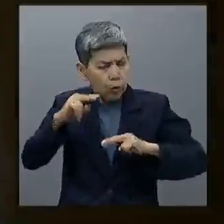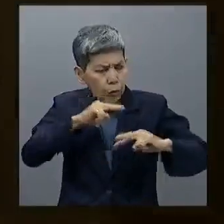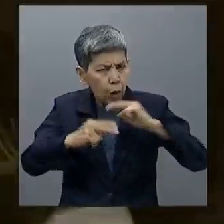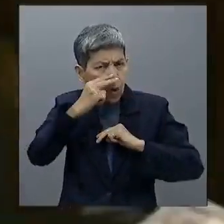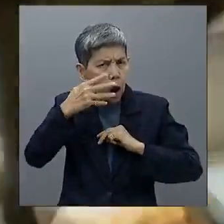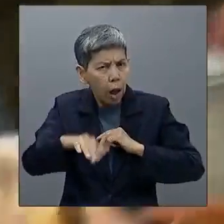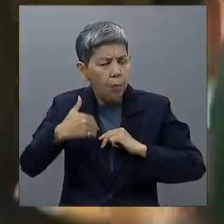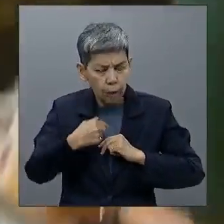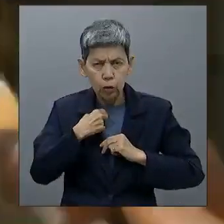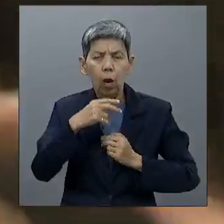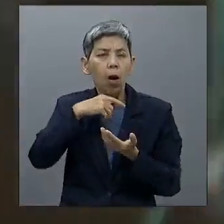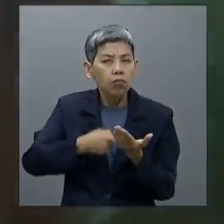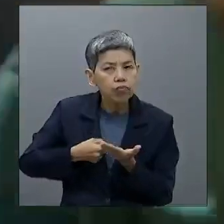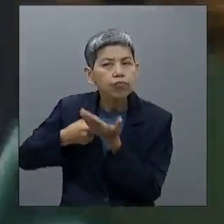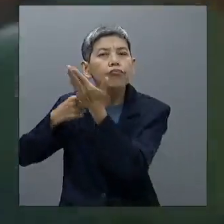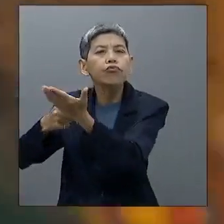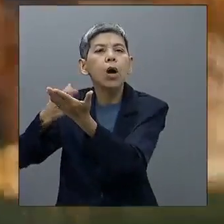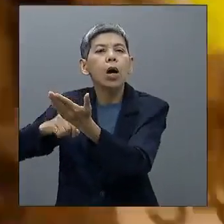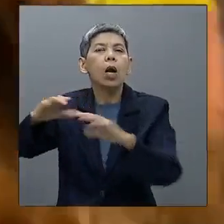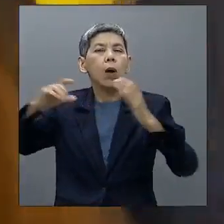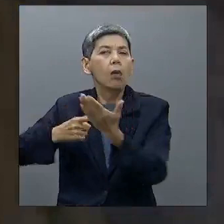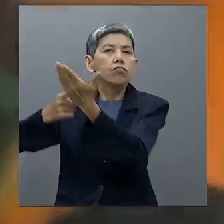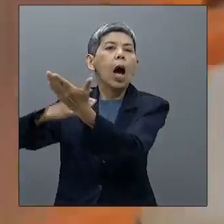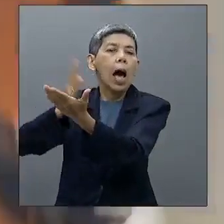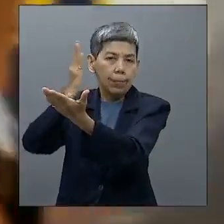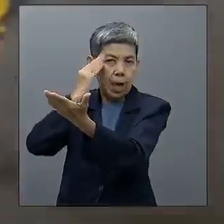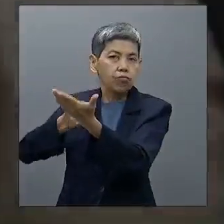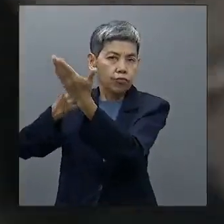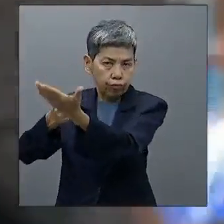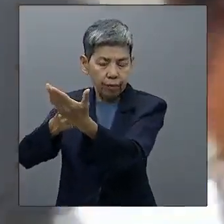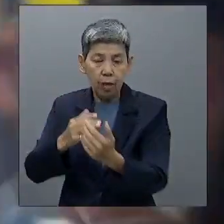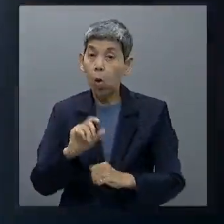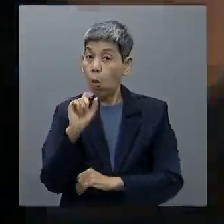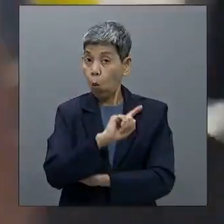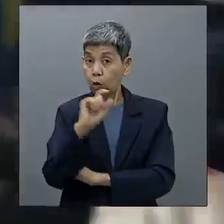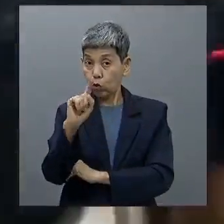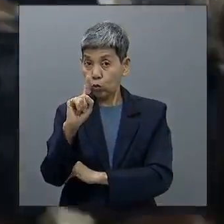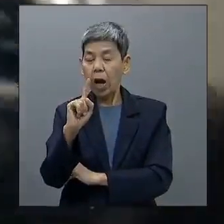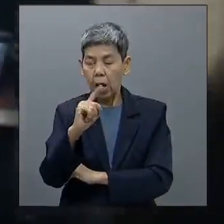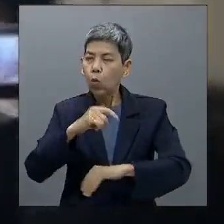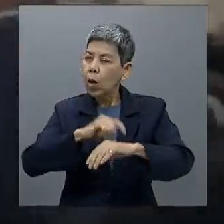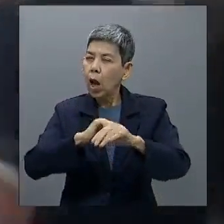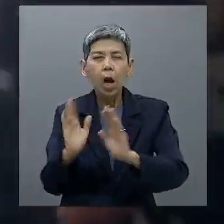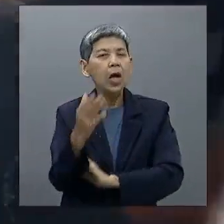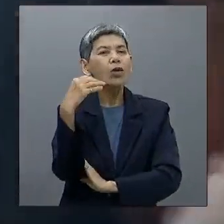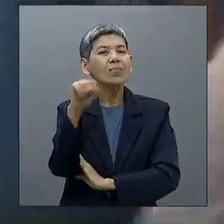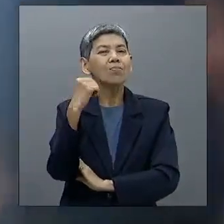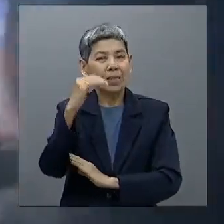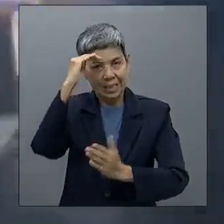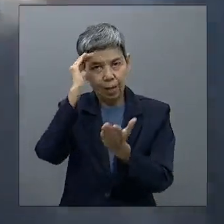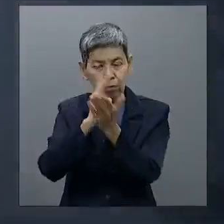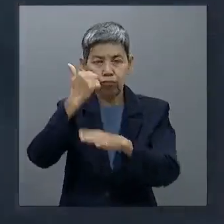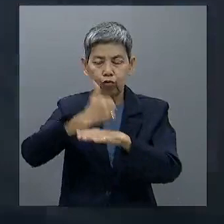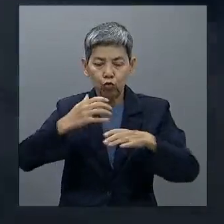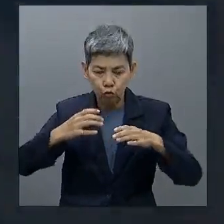แล้วก็จะต้องรายงานให้อัยการสูงสุดได้รับทราบด้วยซึ่งในวันศุกร์นี้นะคะ 10:00นผบ.ตรจะแถลง